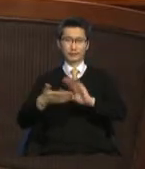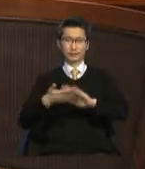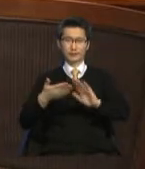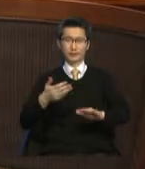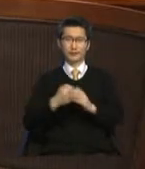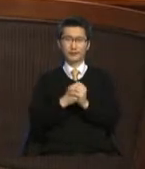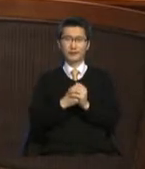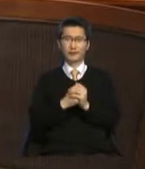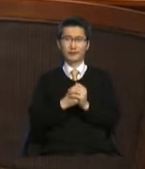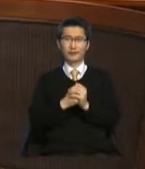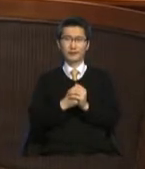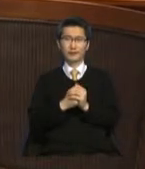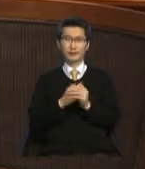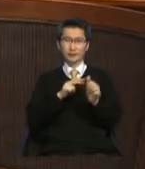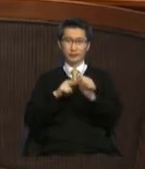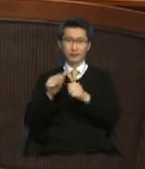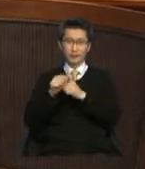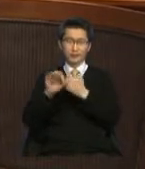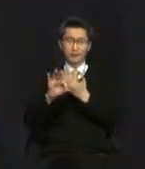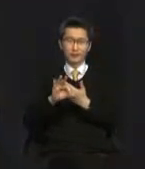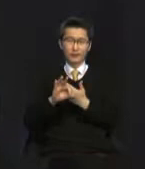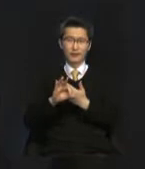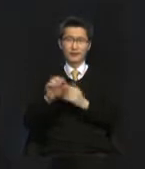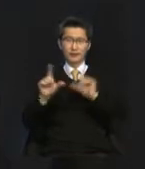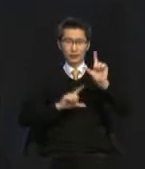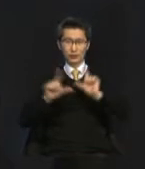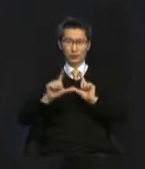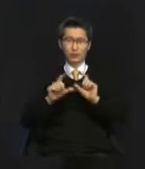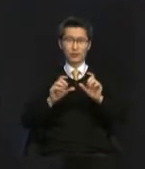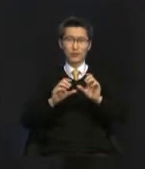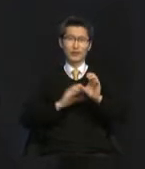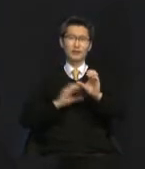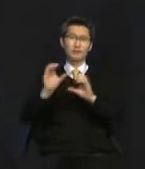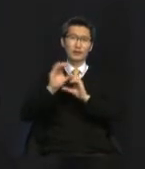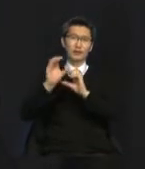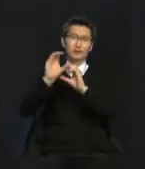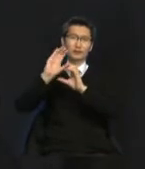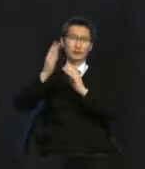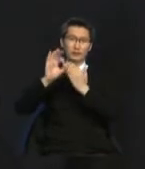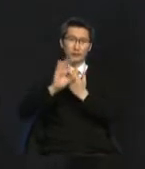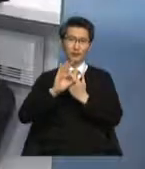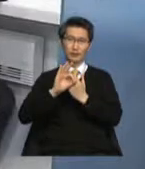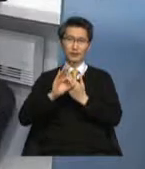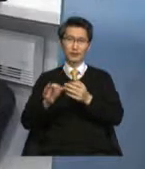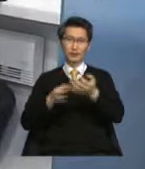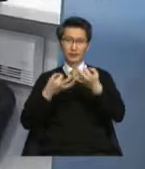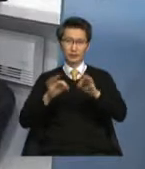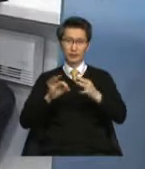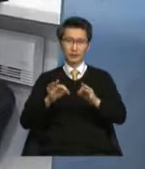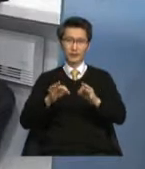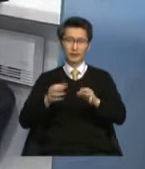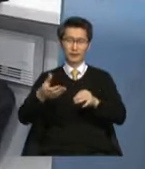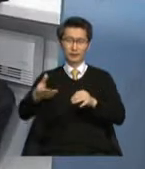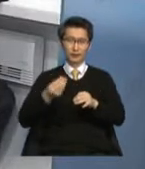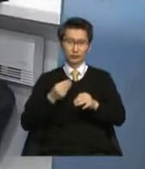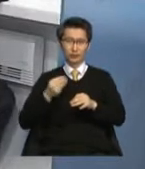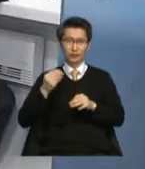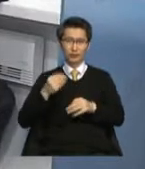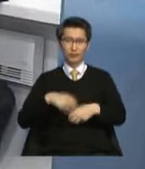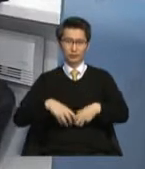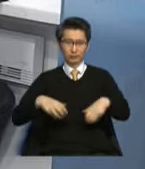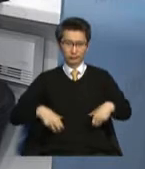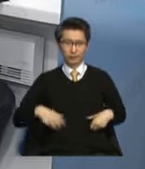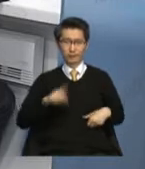나타났습니다 이 자료에 따르면 배출 태도 지수가 플러스 에 가까울수록 금융기관이 대출의 보다 관대